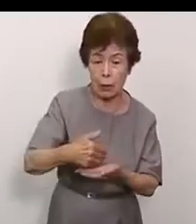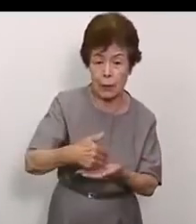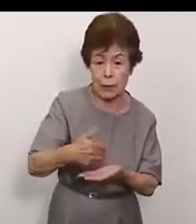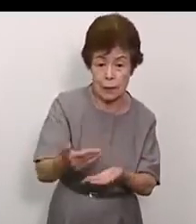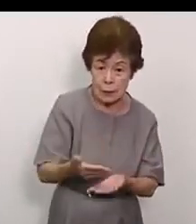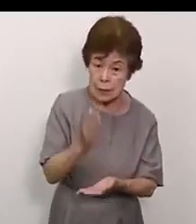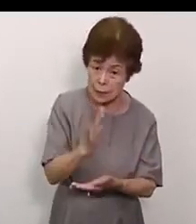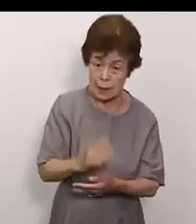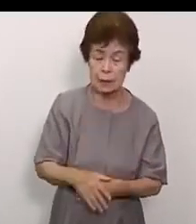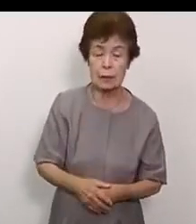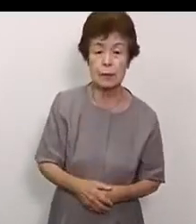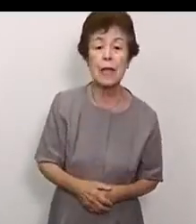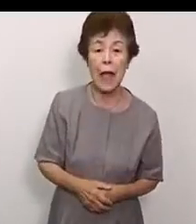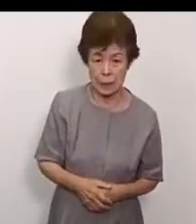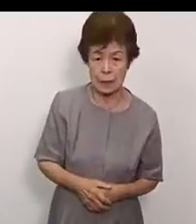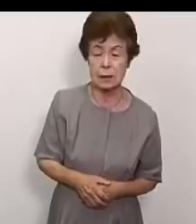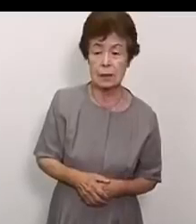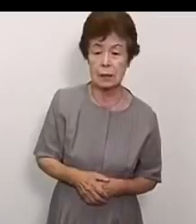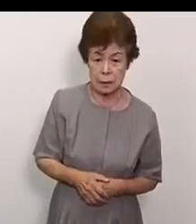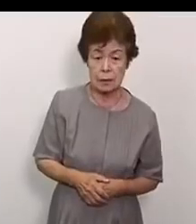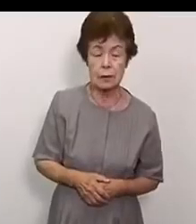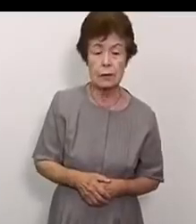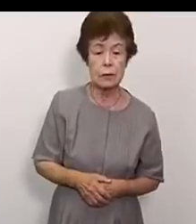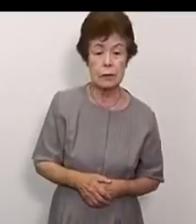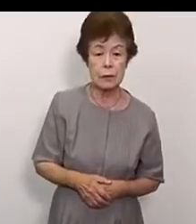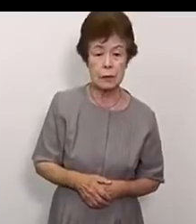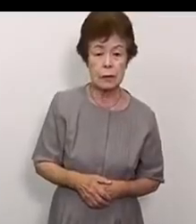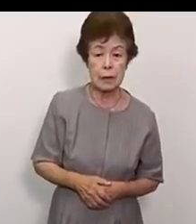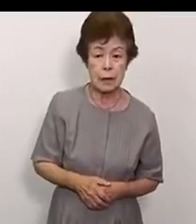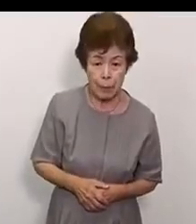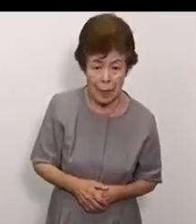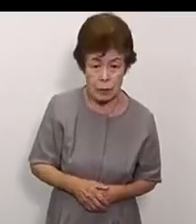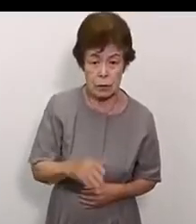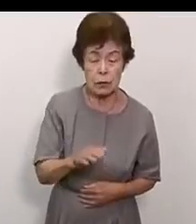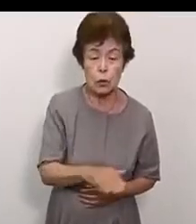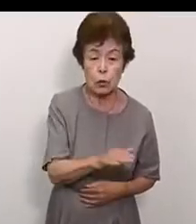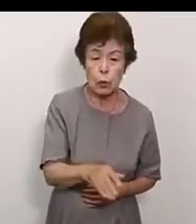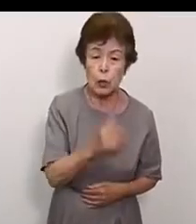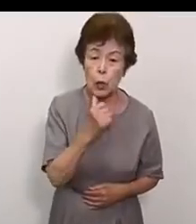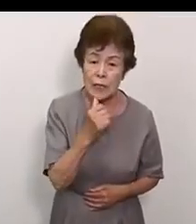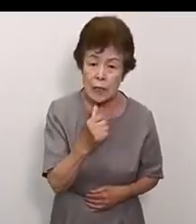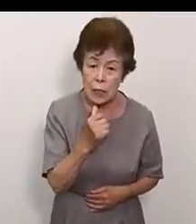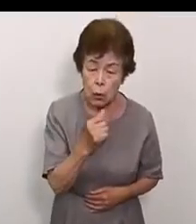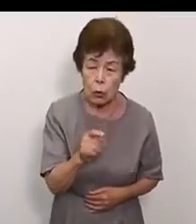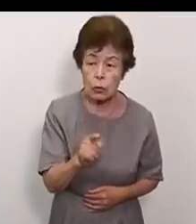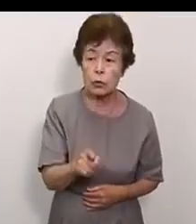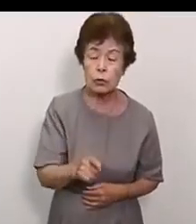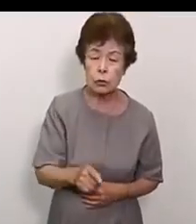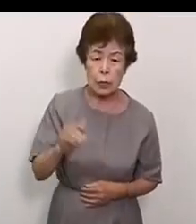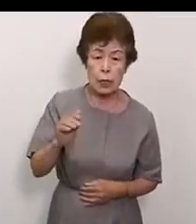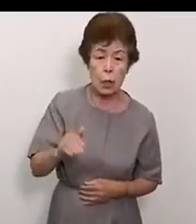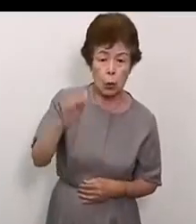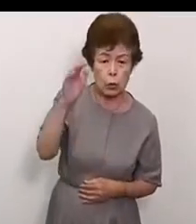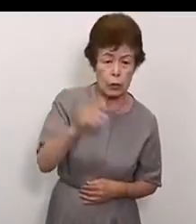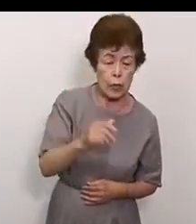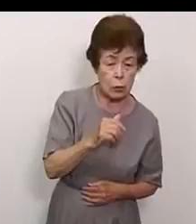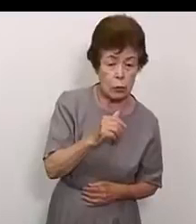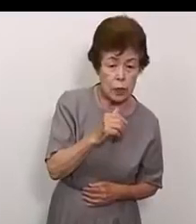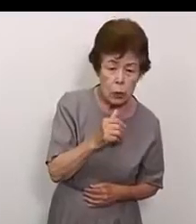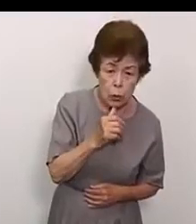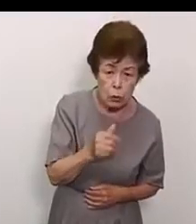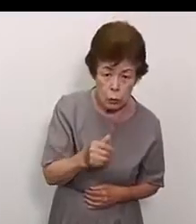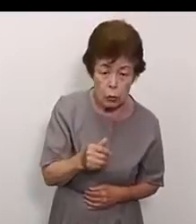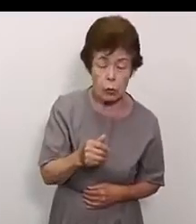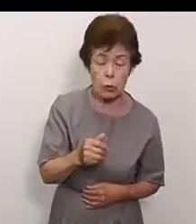しょうか。 はい、まず子どもの貧困、子どもの貧困というのは大人の貧困、親の貧困なわけでありまして、でやっぱ